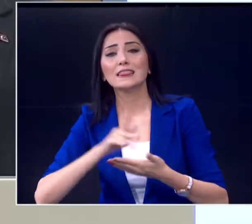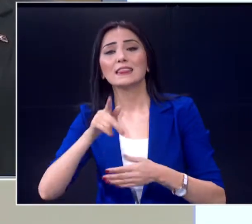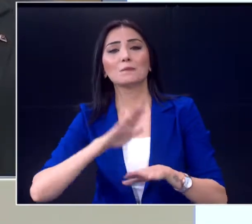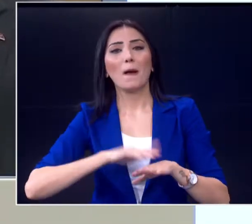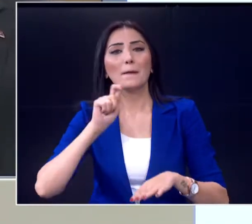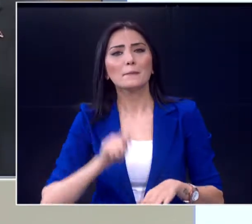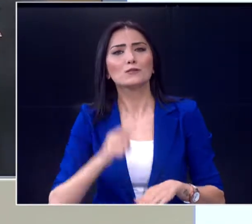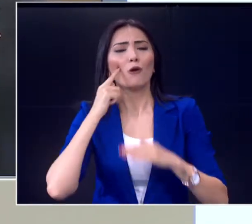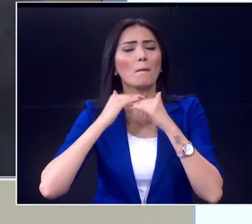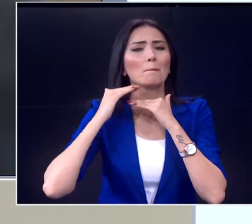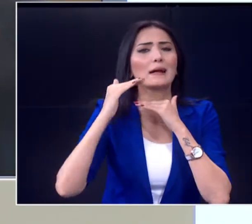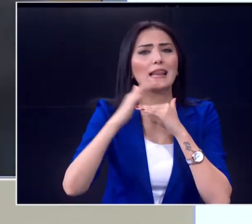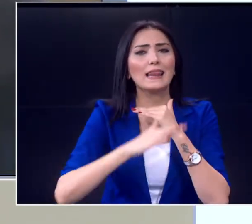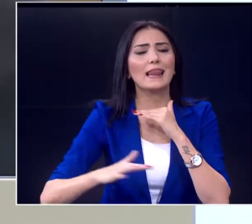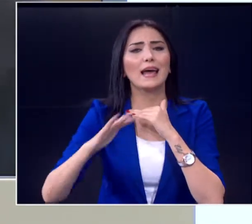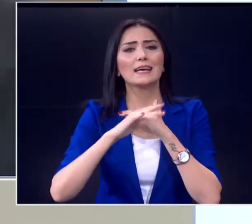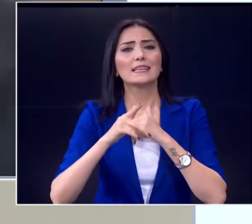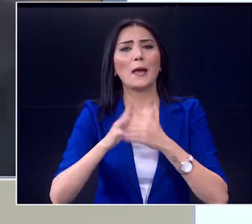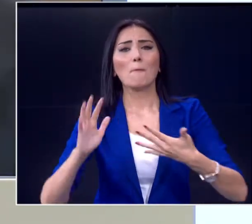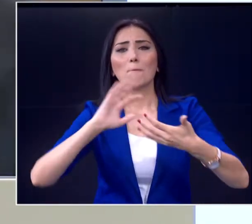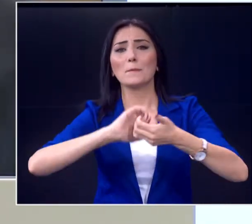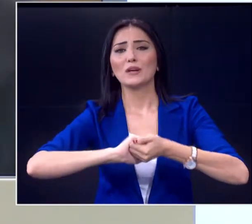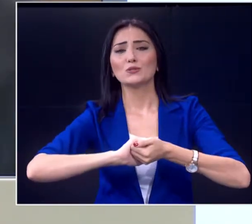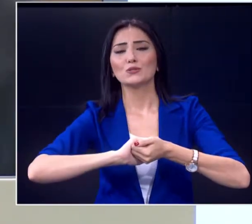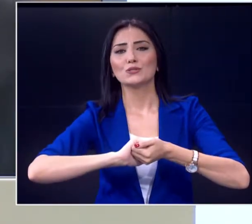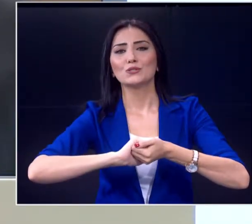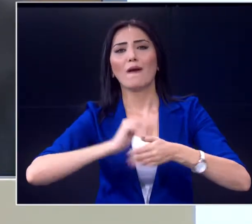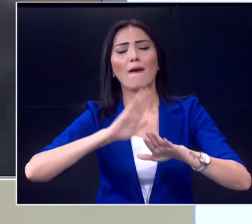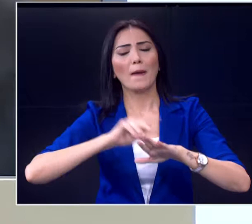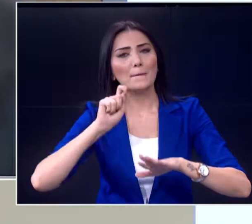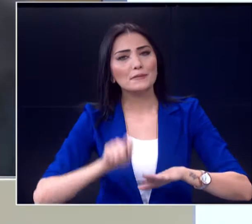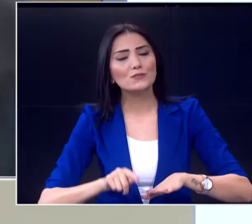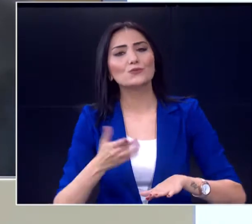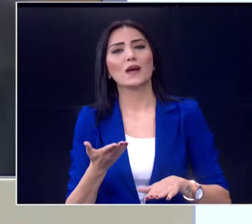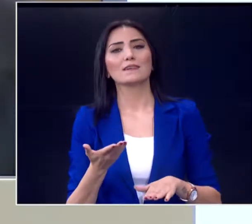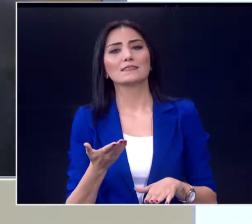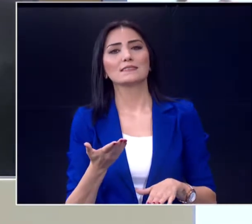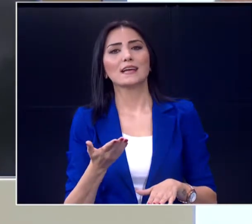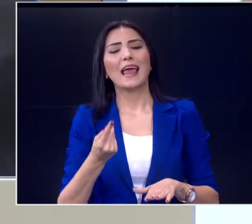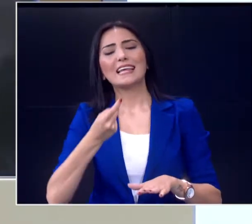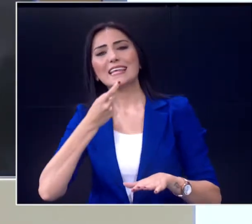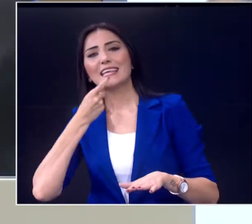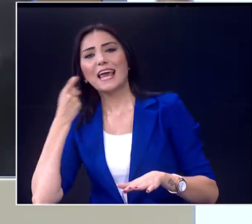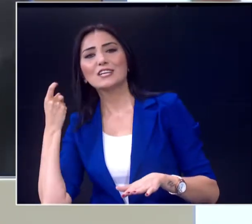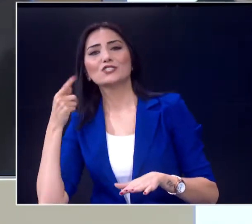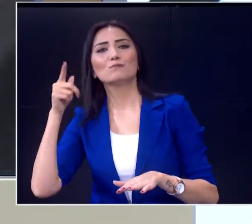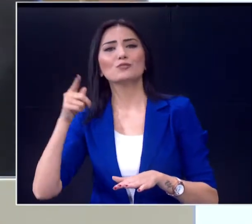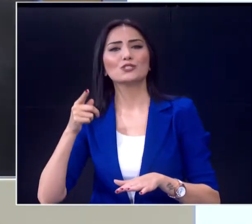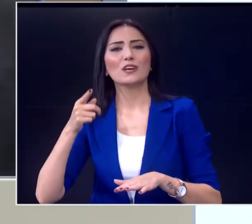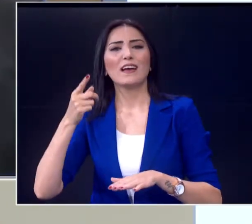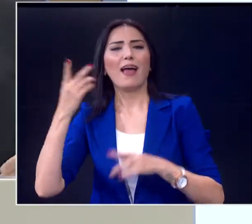yapılacak. Milletle barış yapılacak. Geçmiş